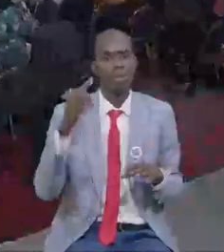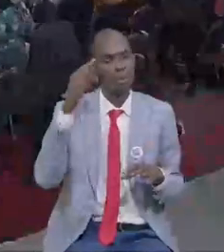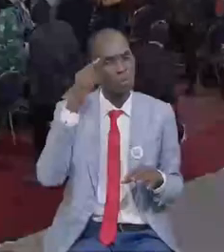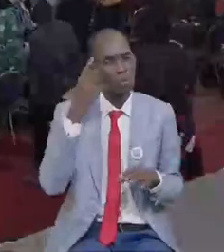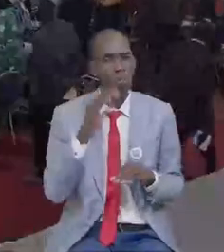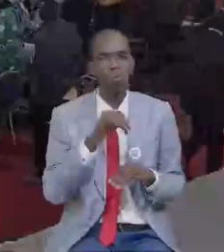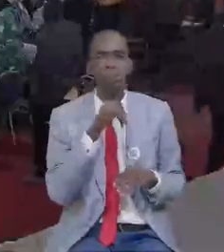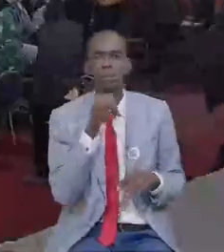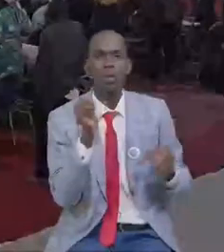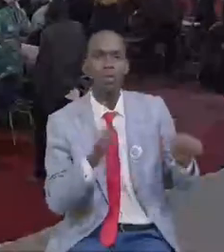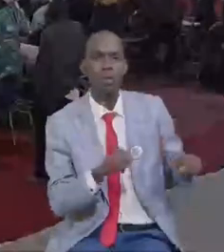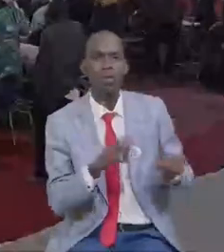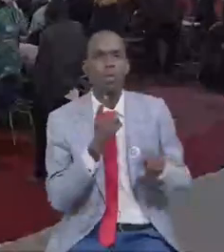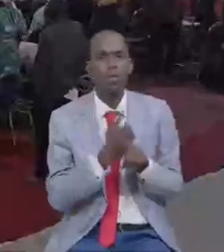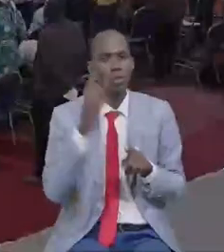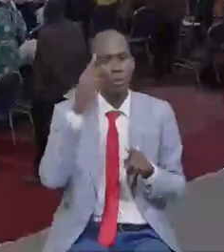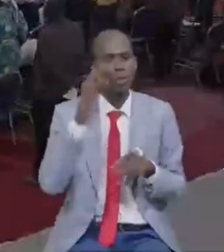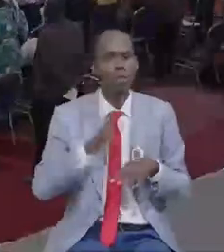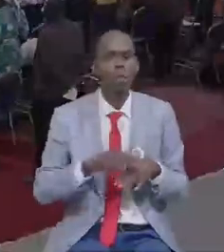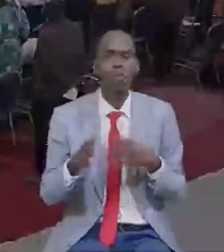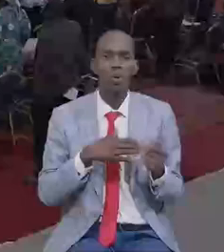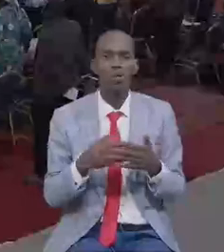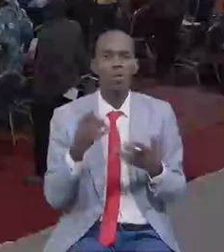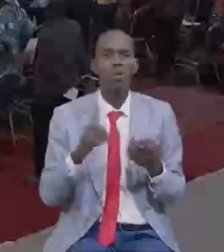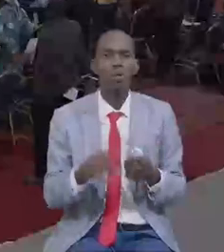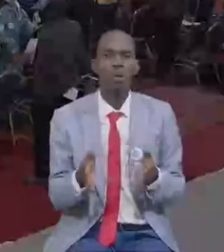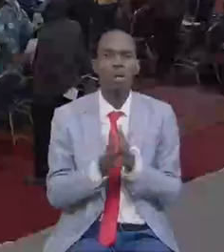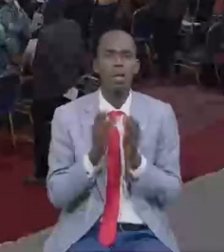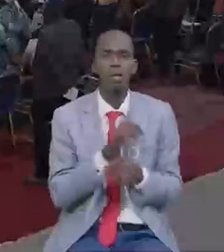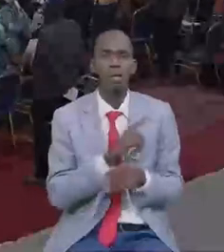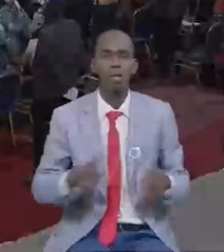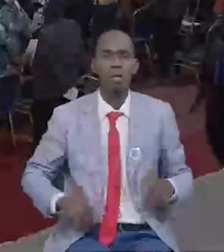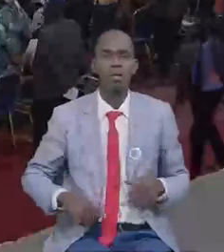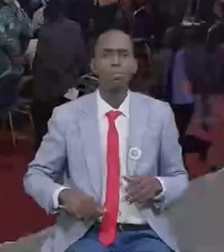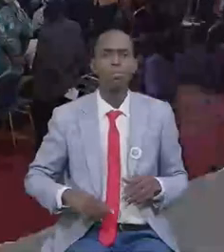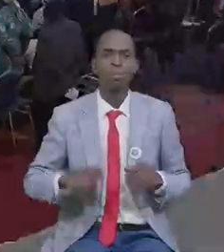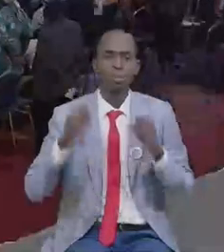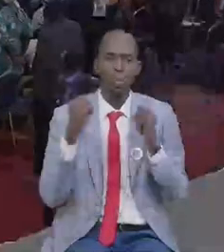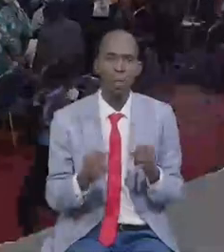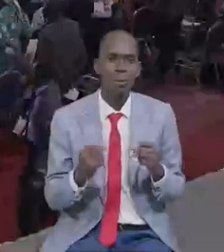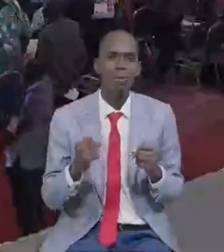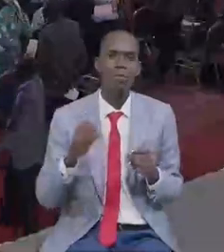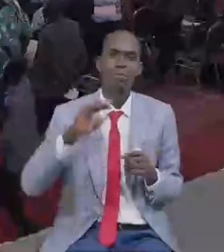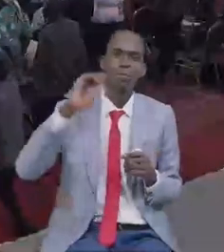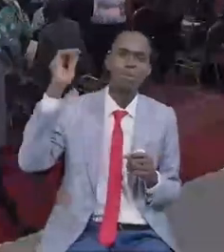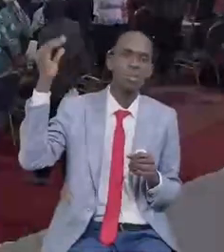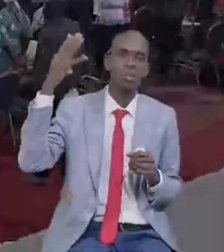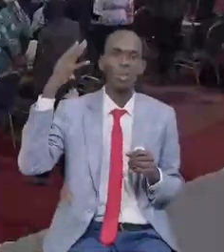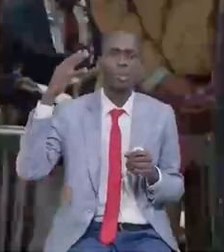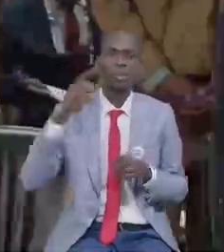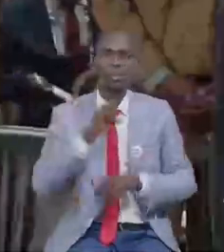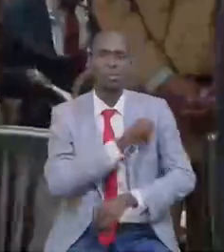possibilités, tout ce que tu veux demander au Seigneur, la puissance, la grâce, la force,